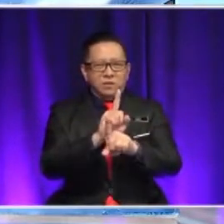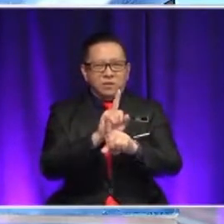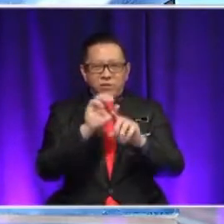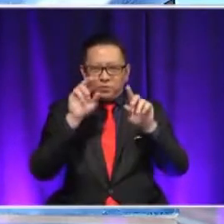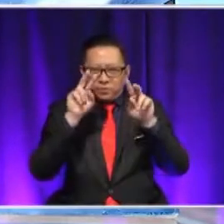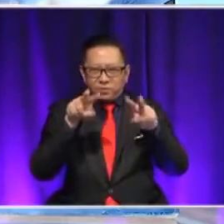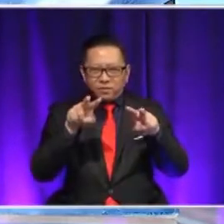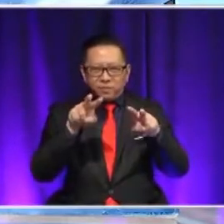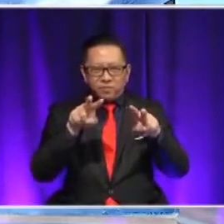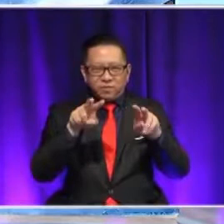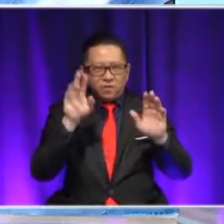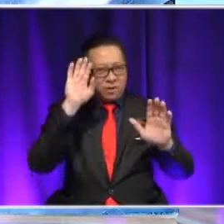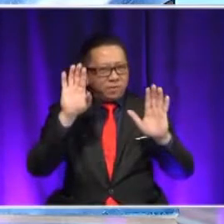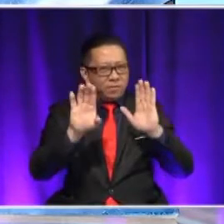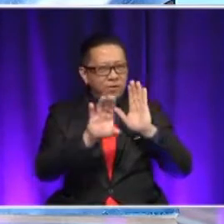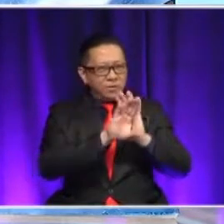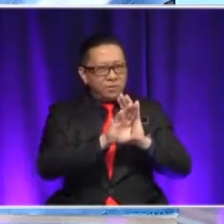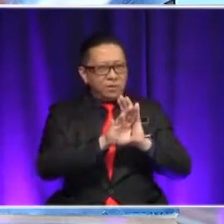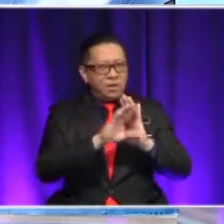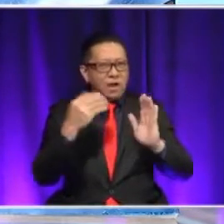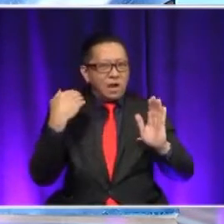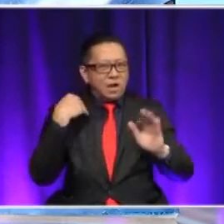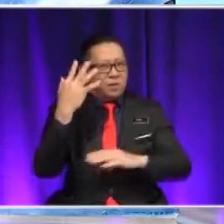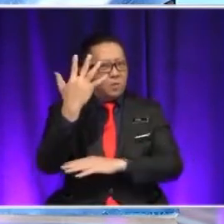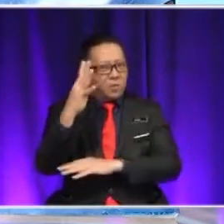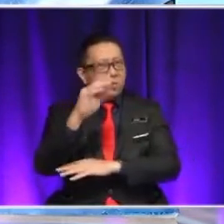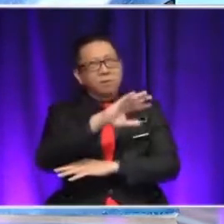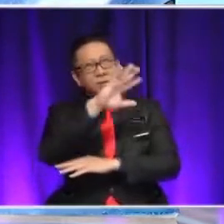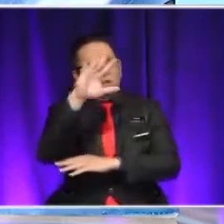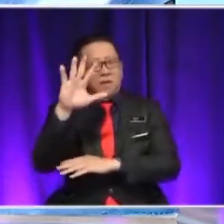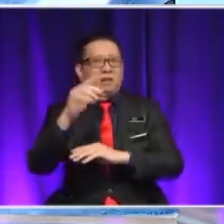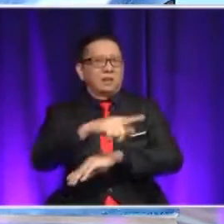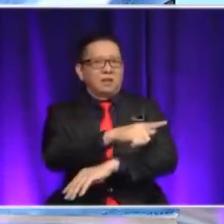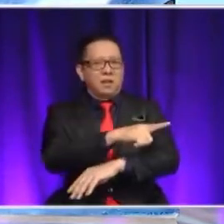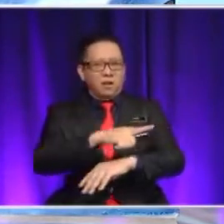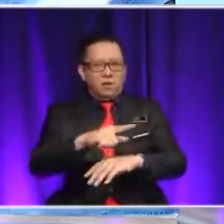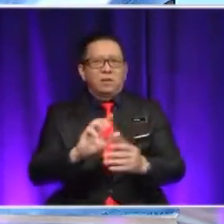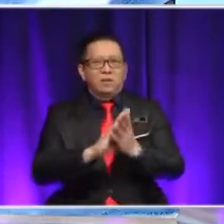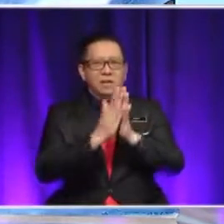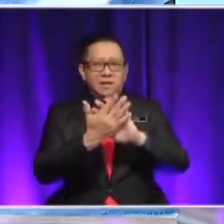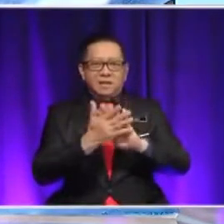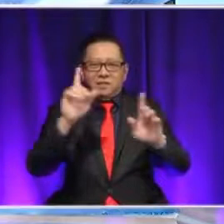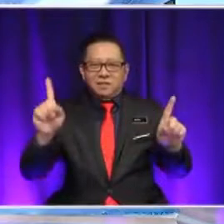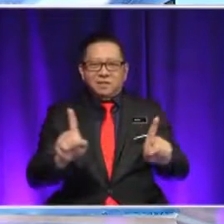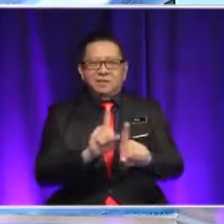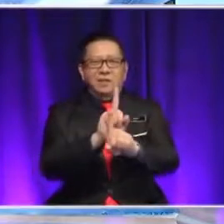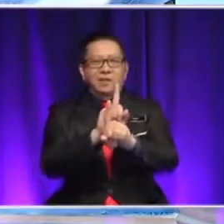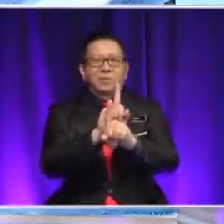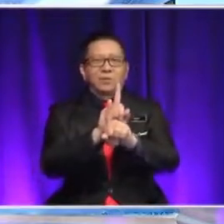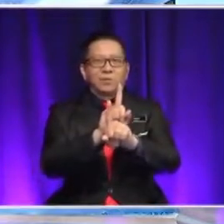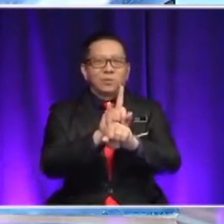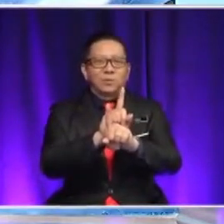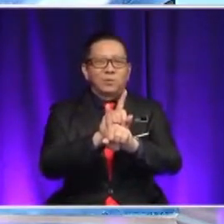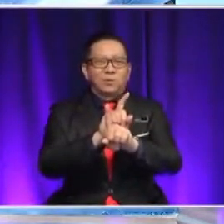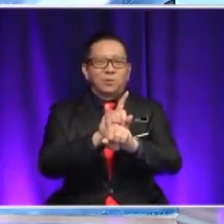tengok Aduh imej Bukit Aduh pokoknya ada langit ada laut menjadi satu Oh